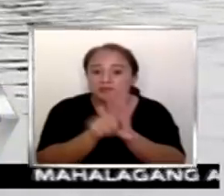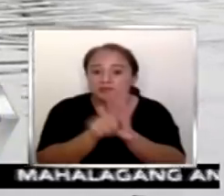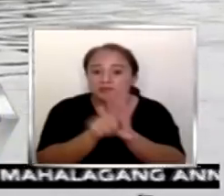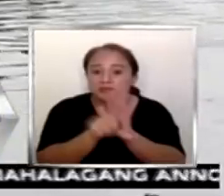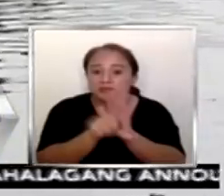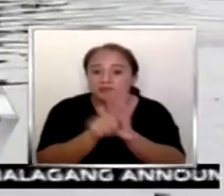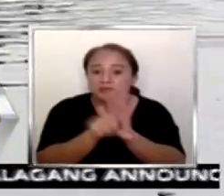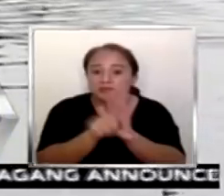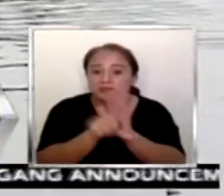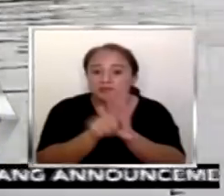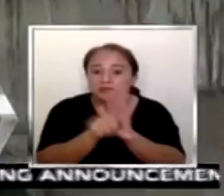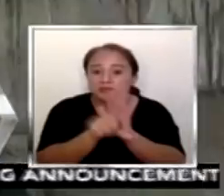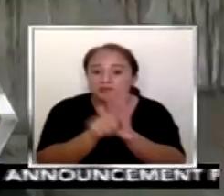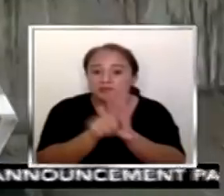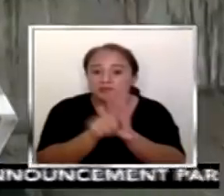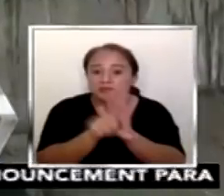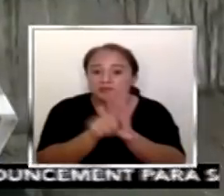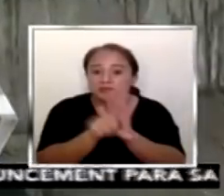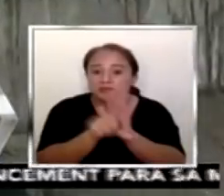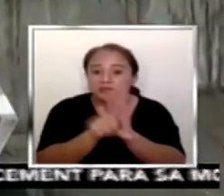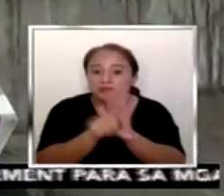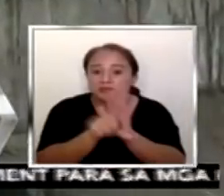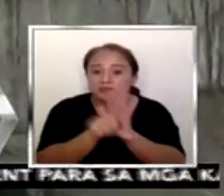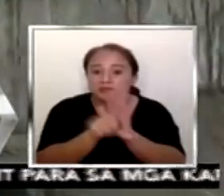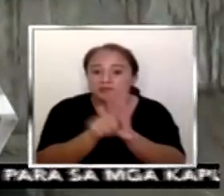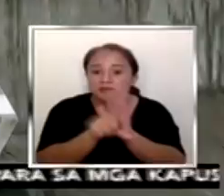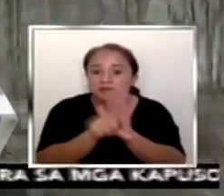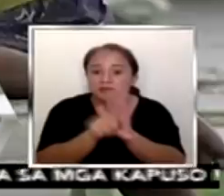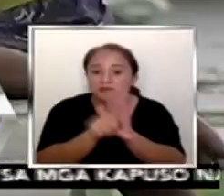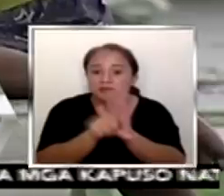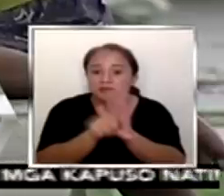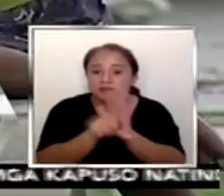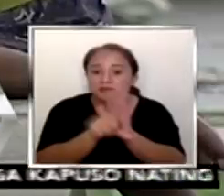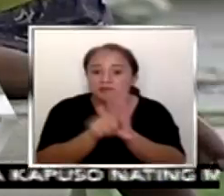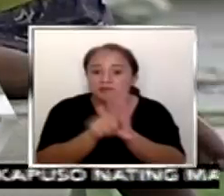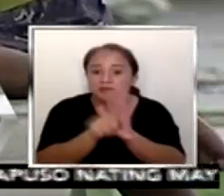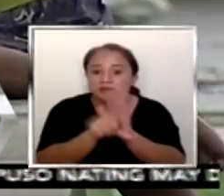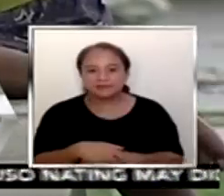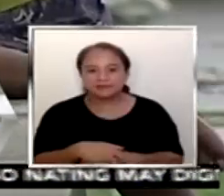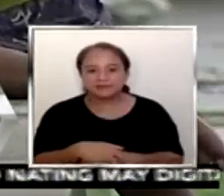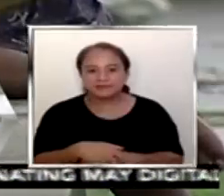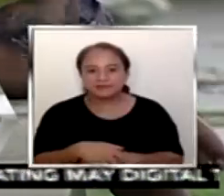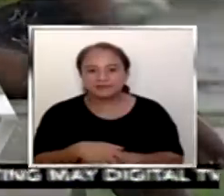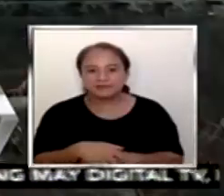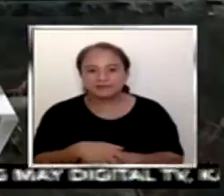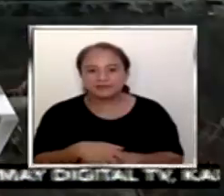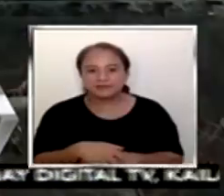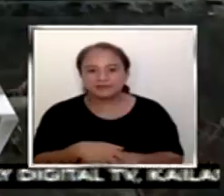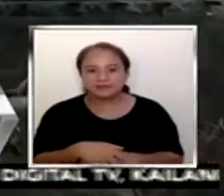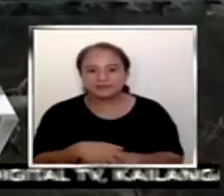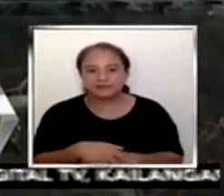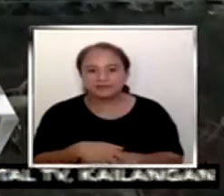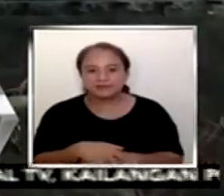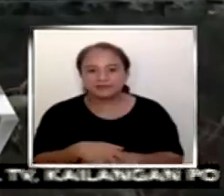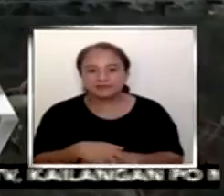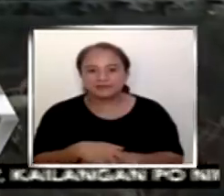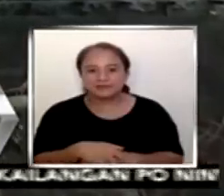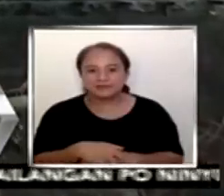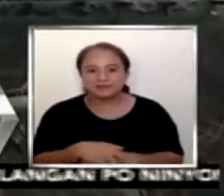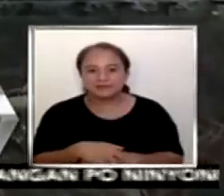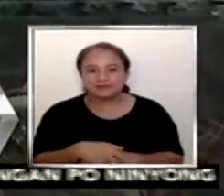Kasabay ng malakas na ulan kahapon at brownout sa ilang bahagi ng Bacoor, ang paglabas ng mga kabataan ito sa barangay Aniban